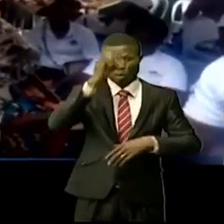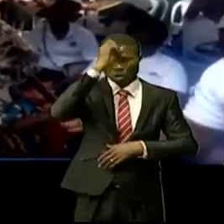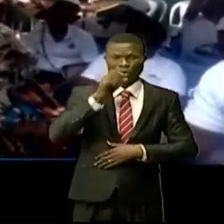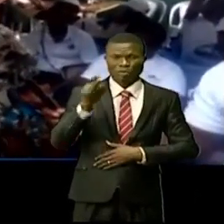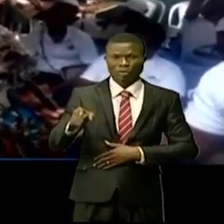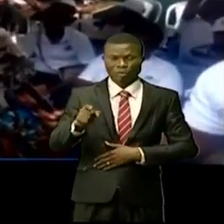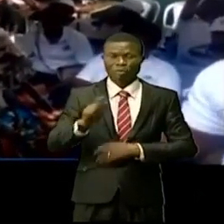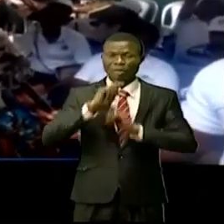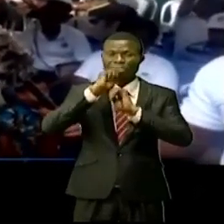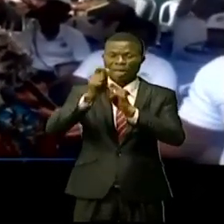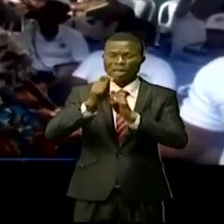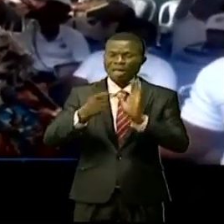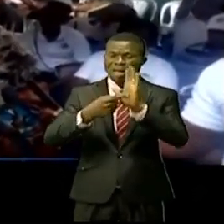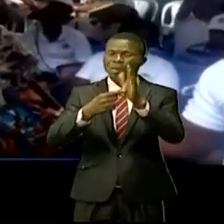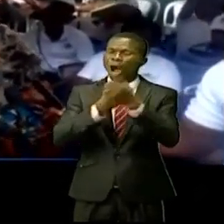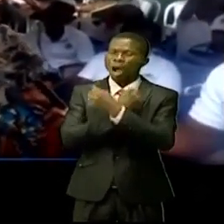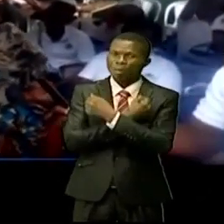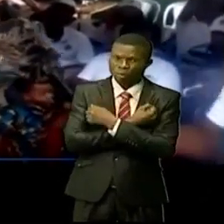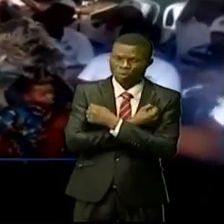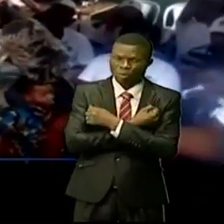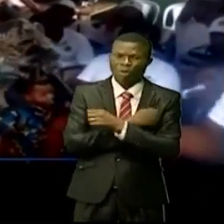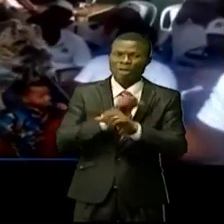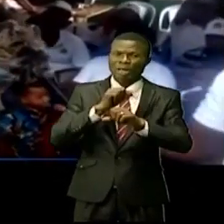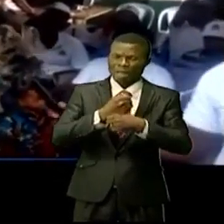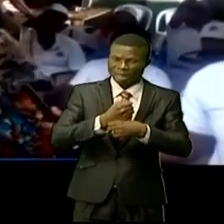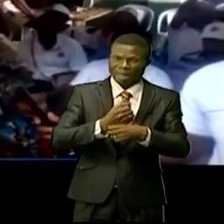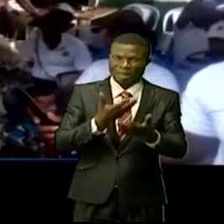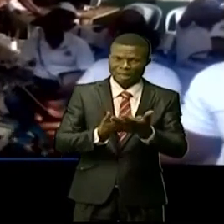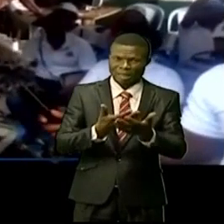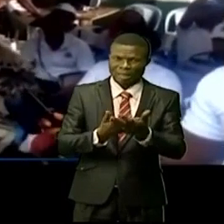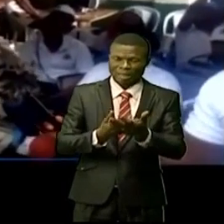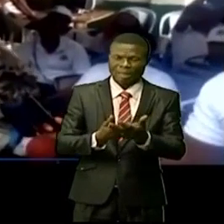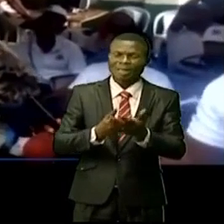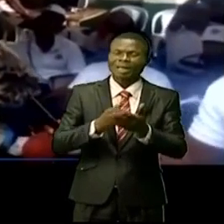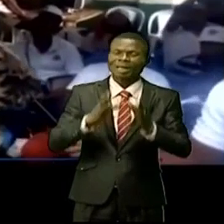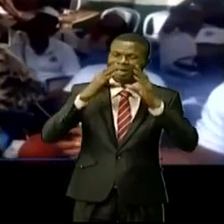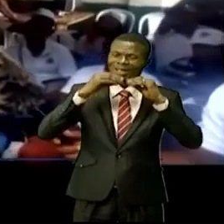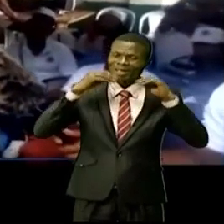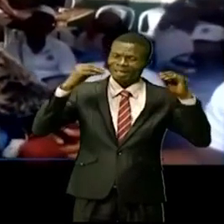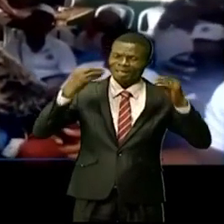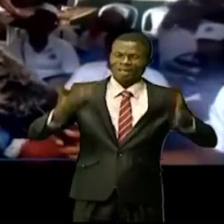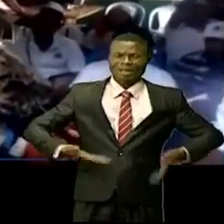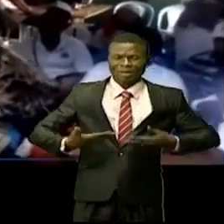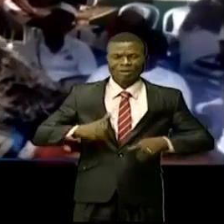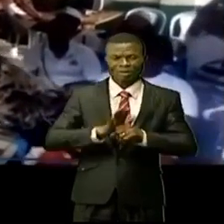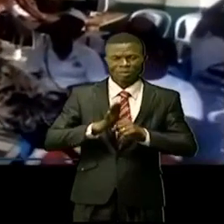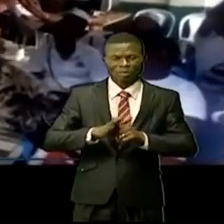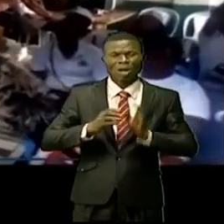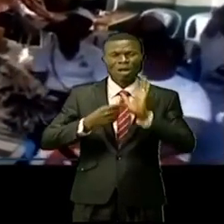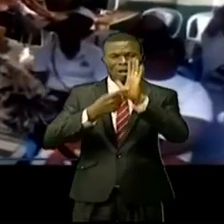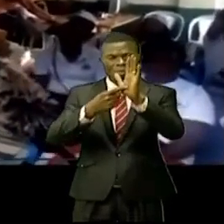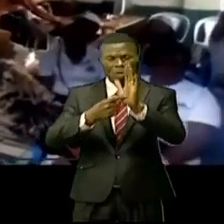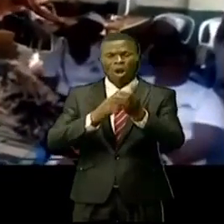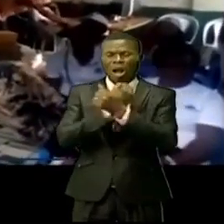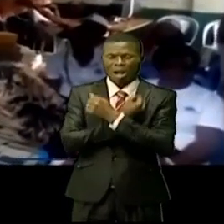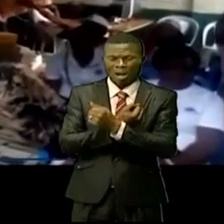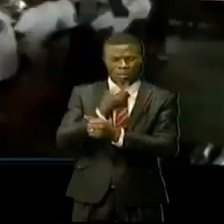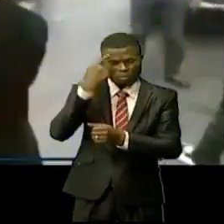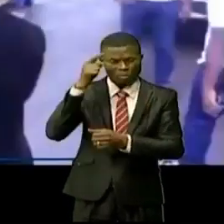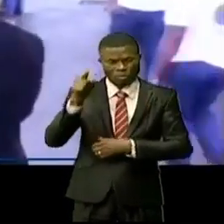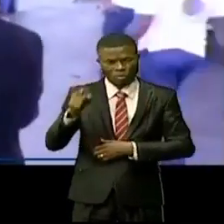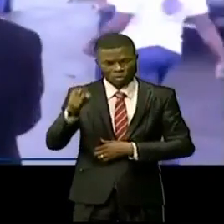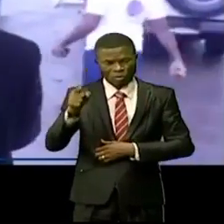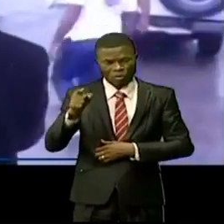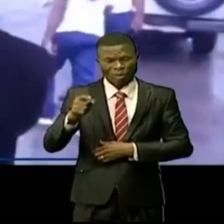Ces gestes de générosité constituent d'une part de redonner les sourires à ces enfants et leur témoigner de l'amour, ont signifié